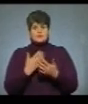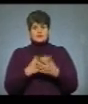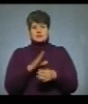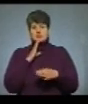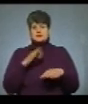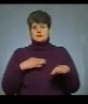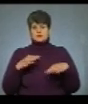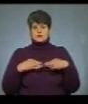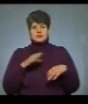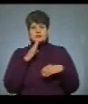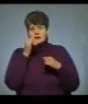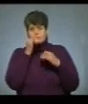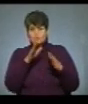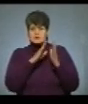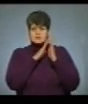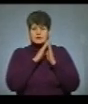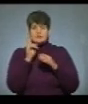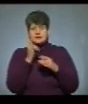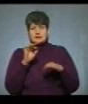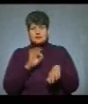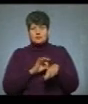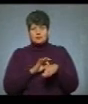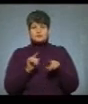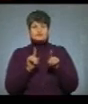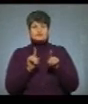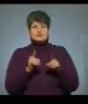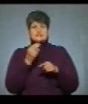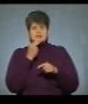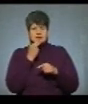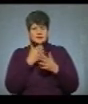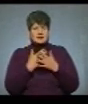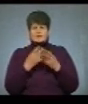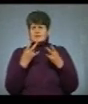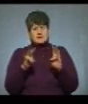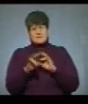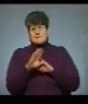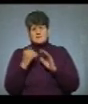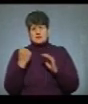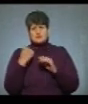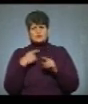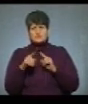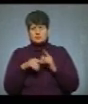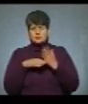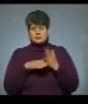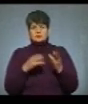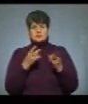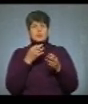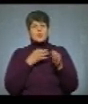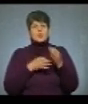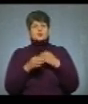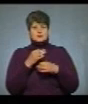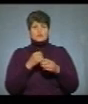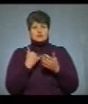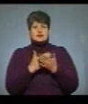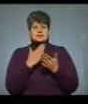пронервувалася, жінка не може спати, дитина захворіла, чи щось там не то з'їла. Вона не потребує виклику швидкої, а потребує консультації. У нас